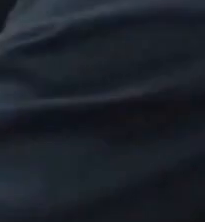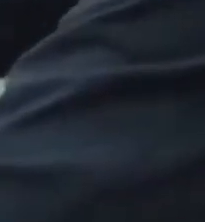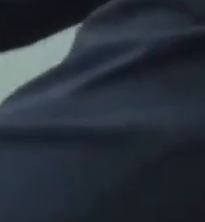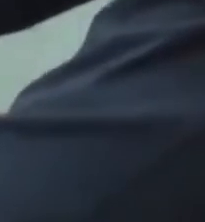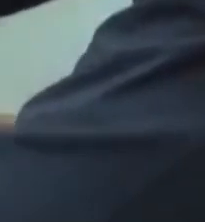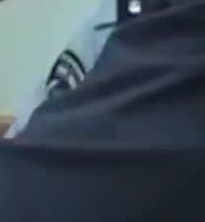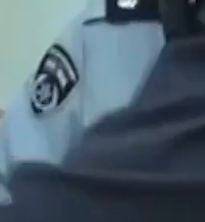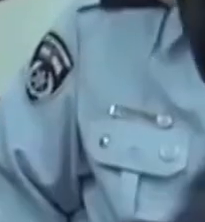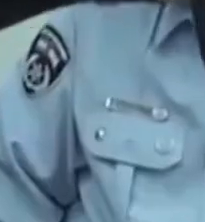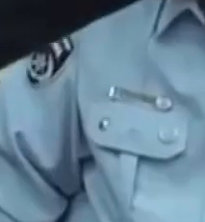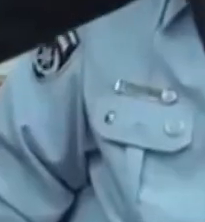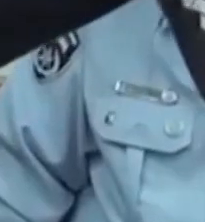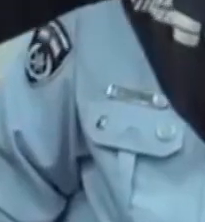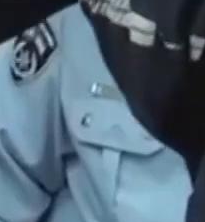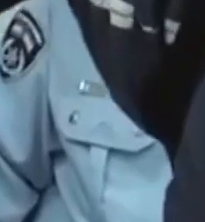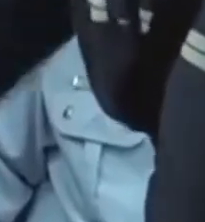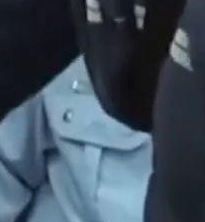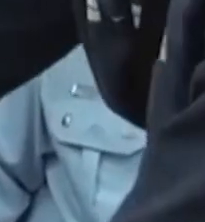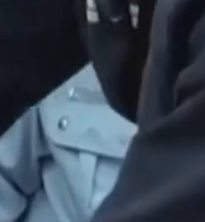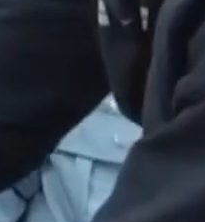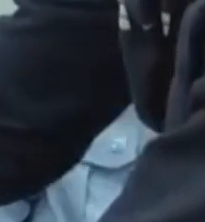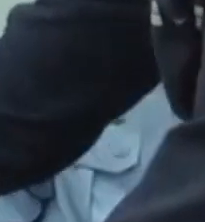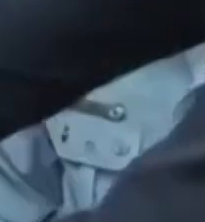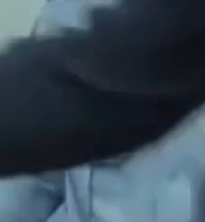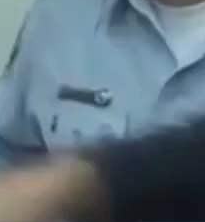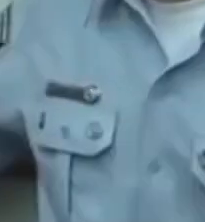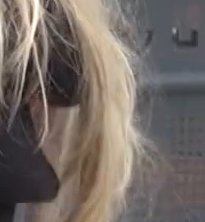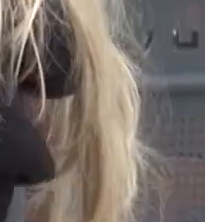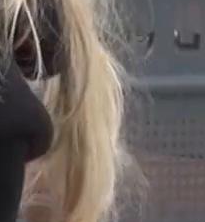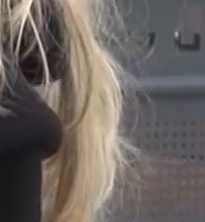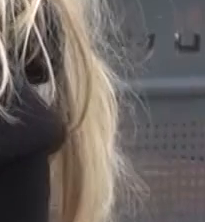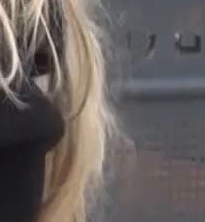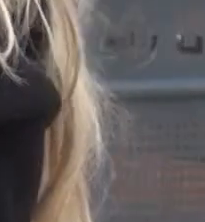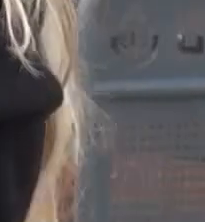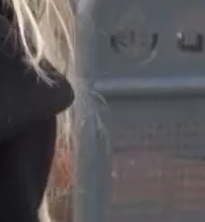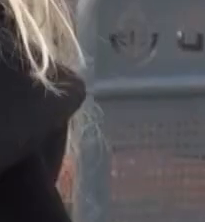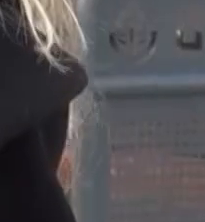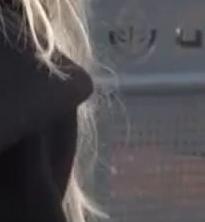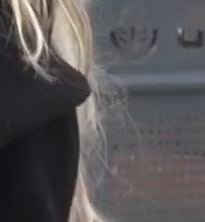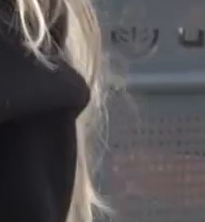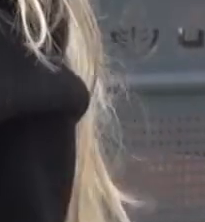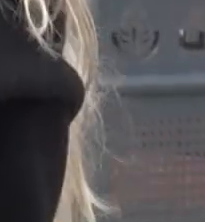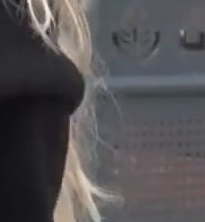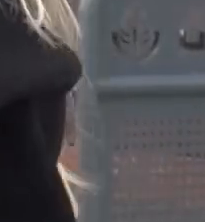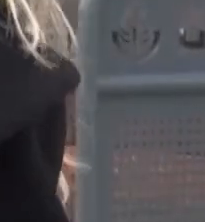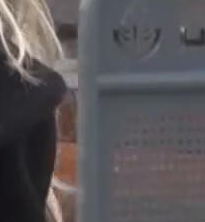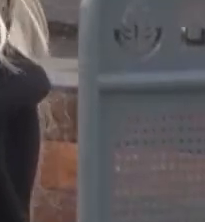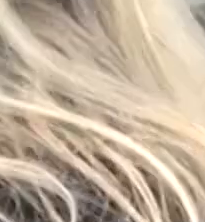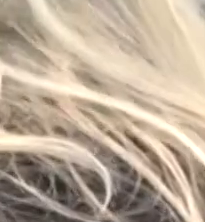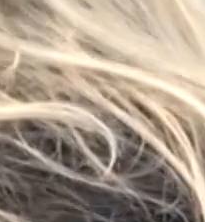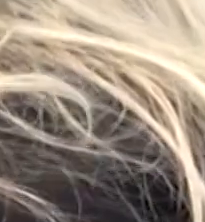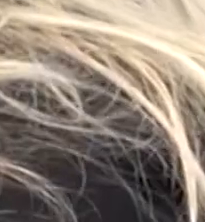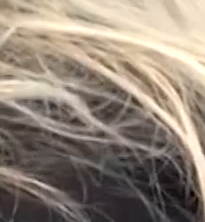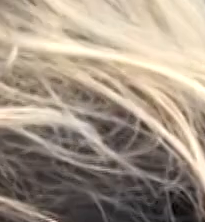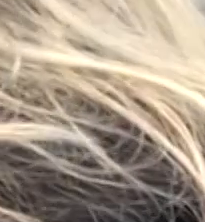ההליכים. אני בטוחה שהאינטרס הציבורי זה לעזור לאנשים להשתקם, לכוון את אותם נאשמים לחזור חזרה לקהילה ולחזור חזרה לחברה.